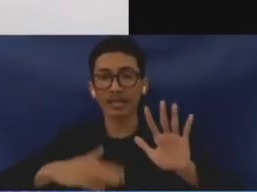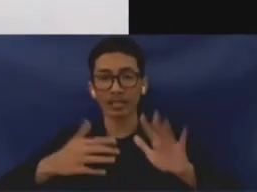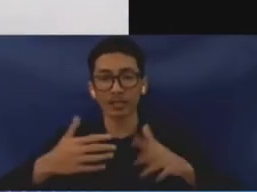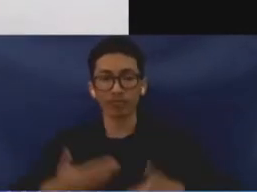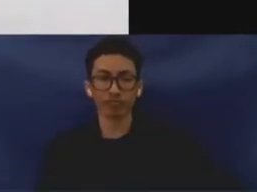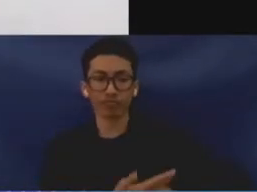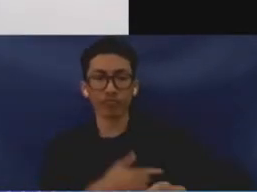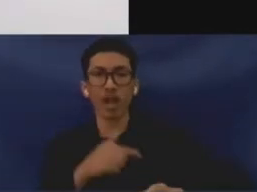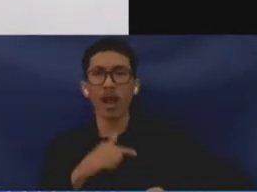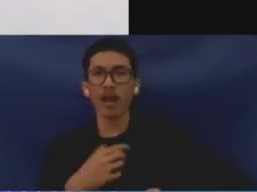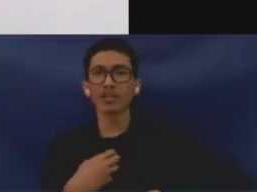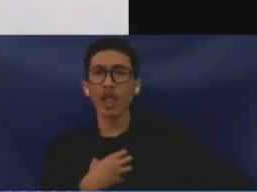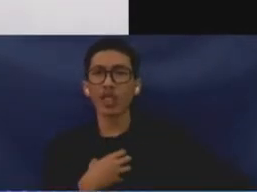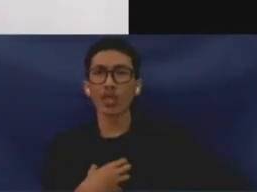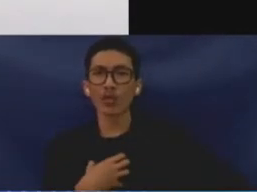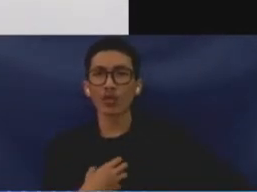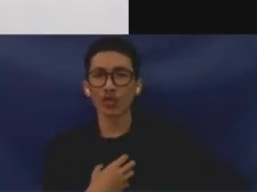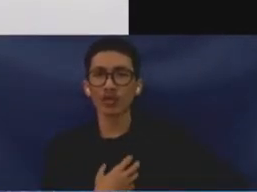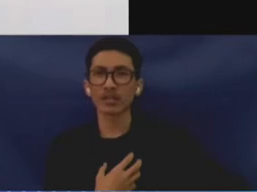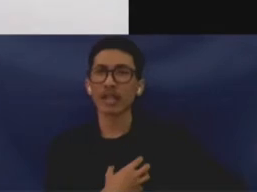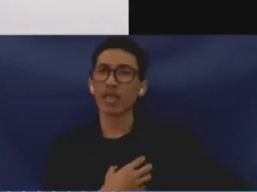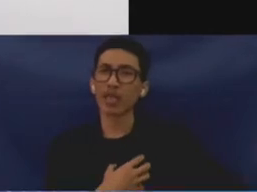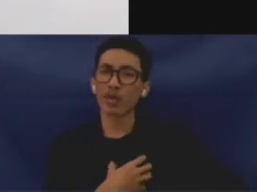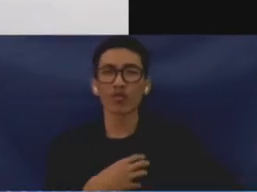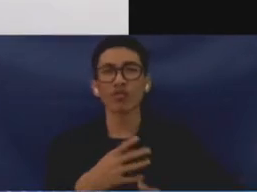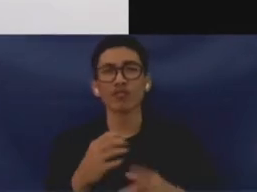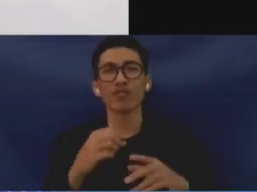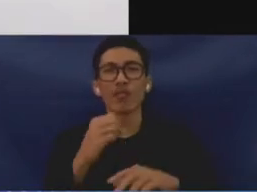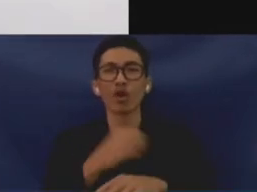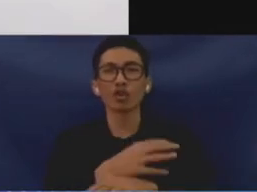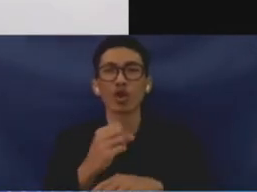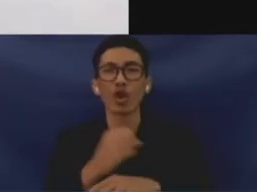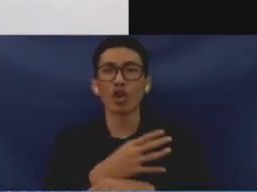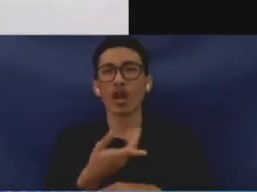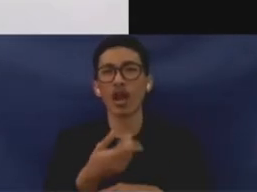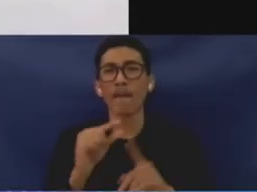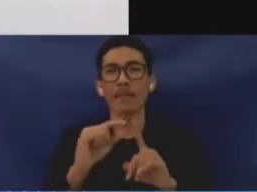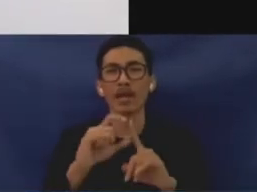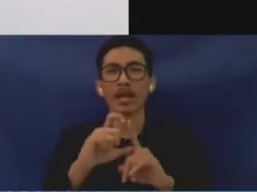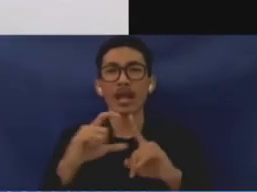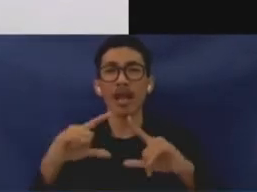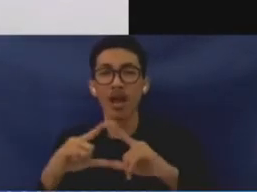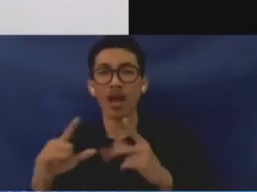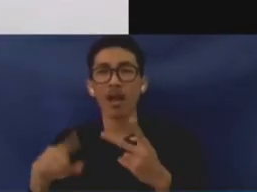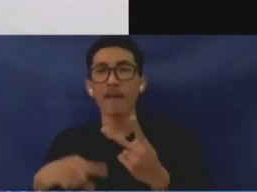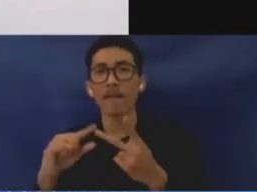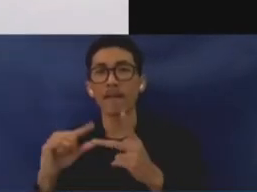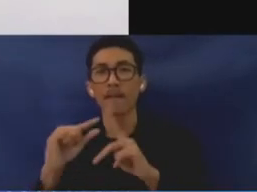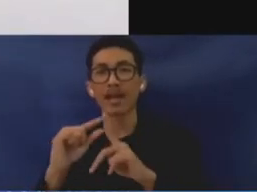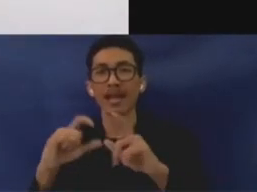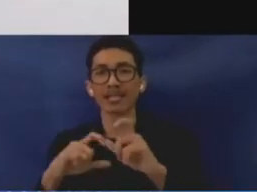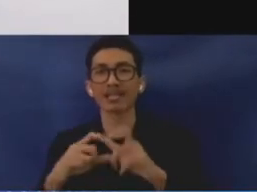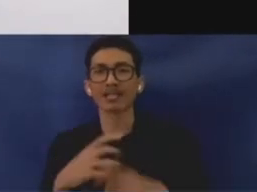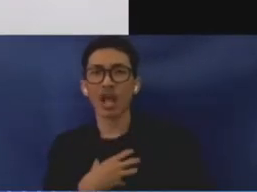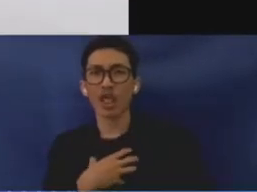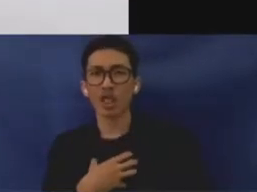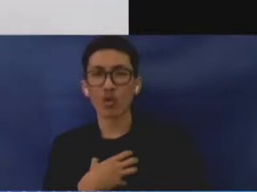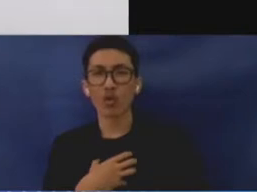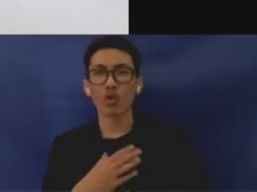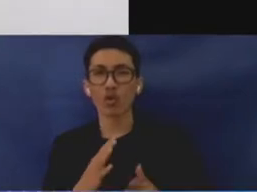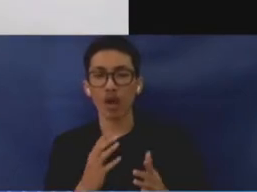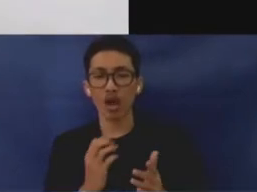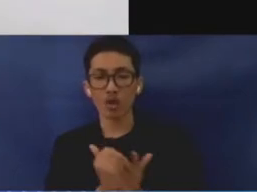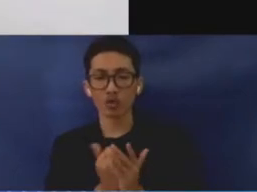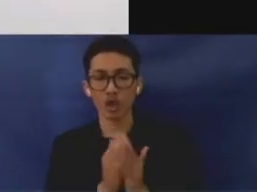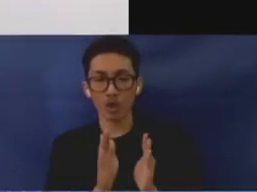jantung gitu. Jadi ada PDA dengan PS gitu. Jadi ada salah satu katup yang di jantungnya harusnya menutup dan ini belum